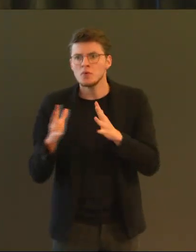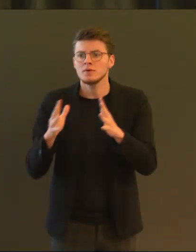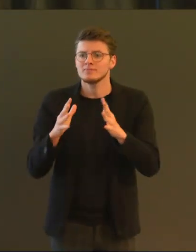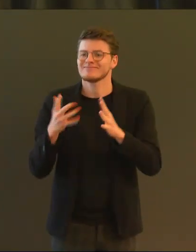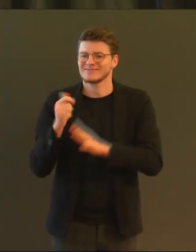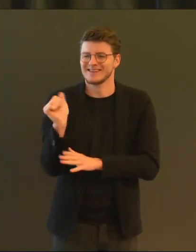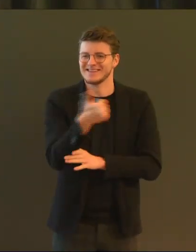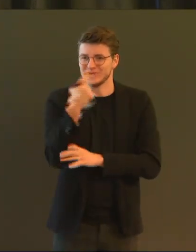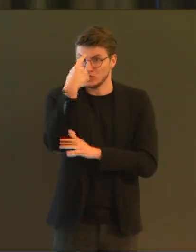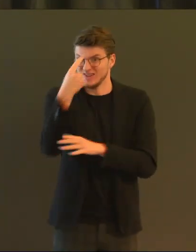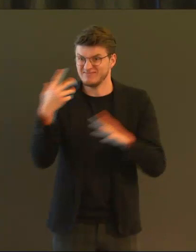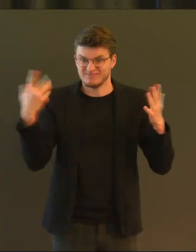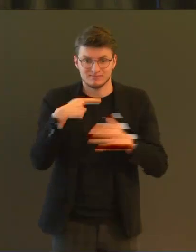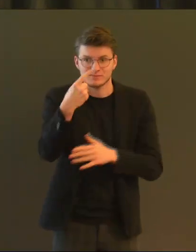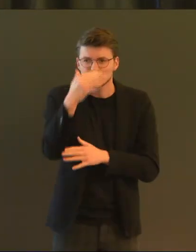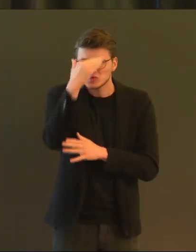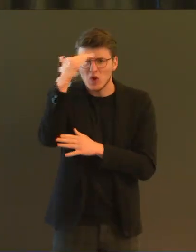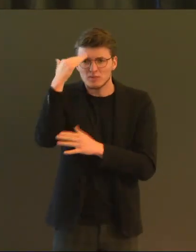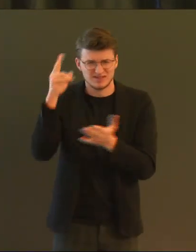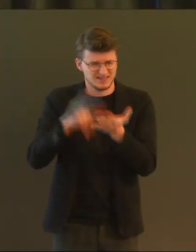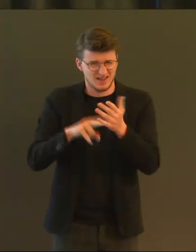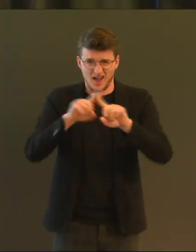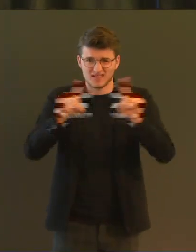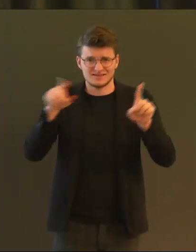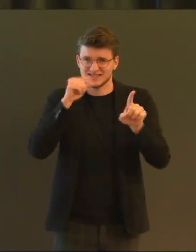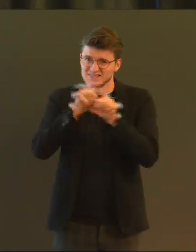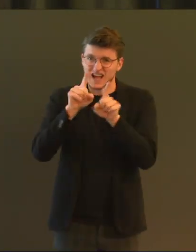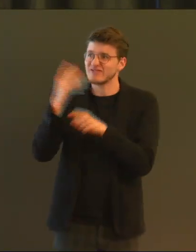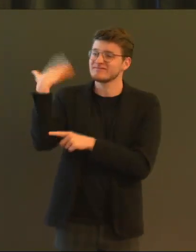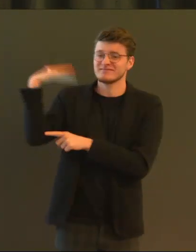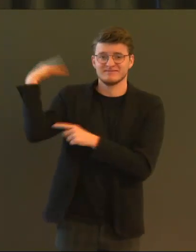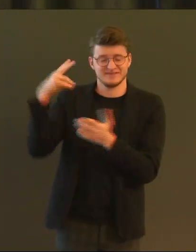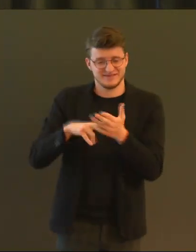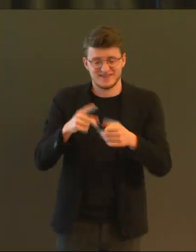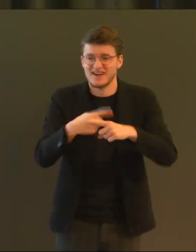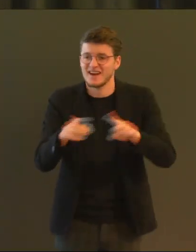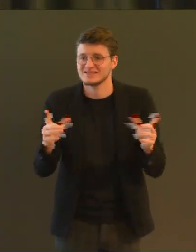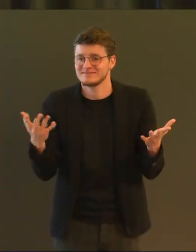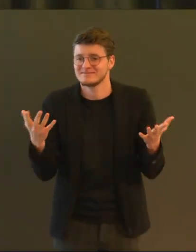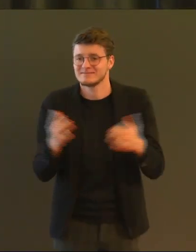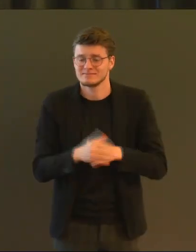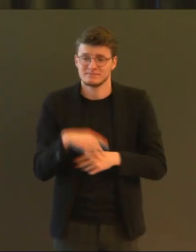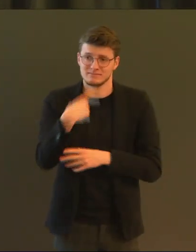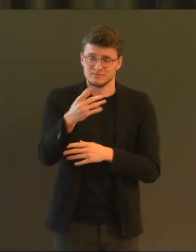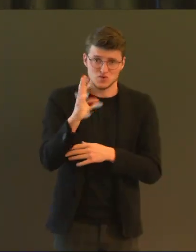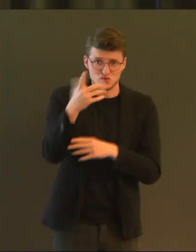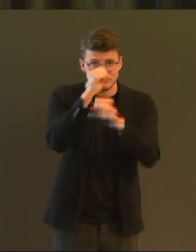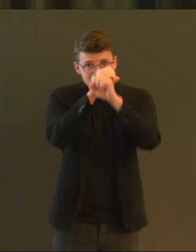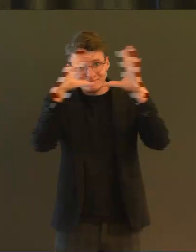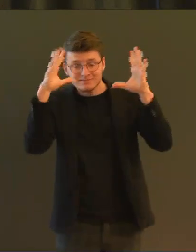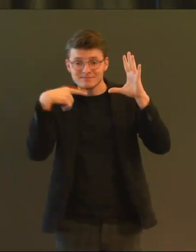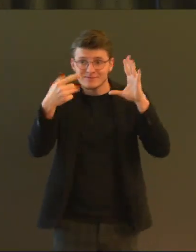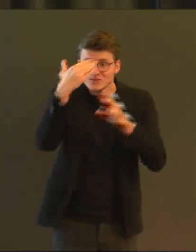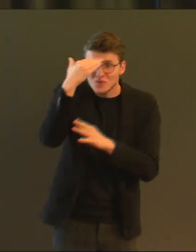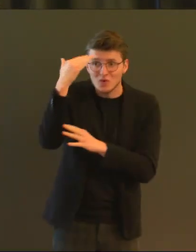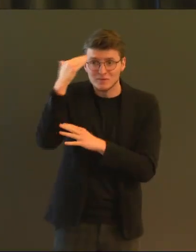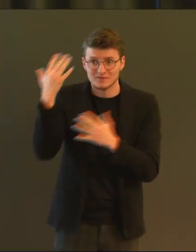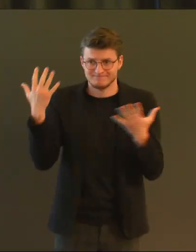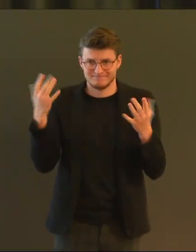dat de zomer anders zal verlopen dan we gewoon zijn. Hoe de zomermaanden er concreet gaan uitzien, kan niemand op dit moment